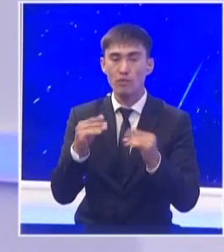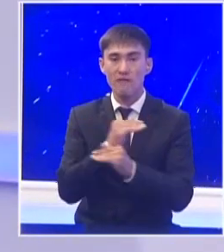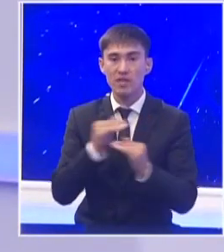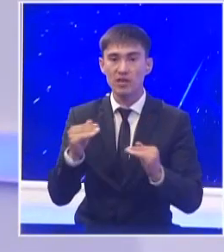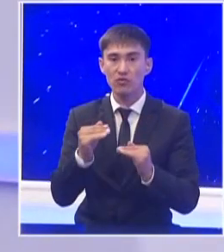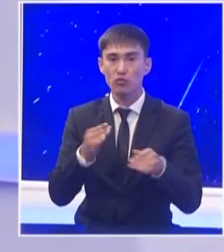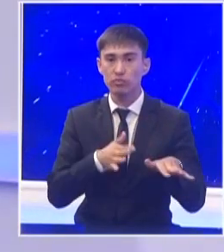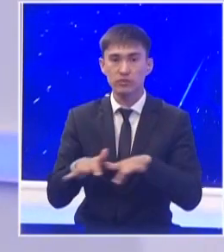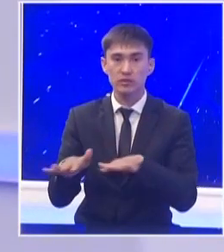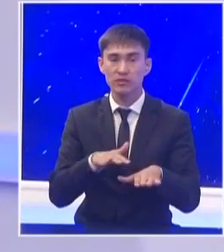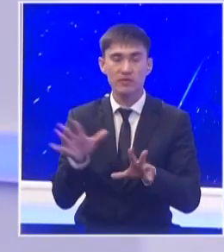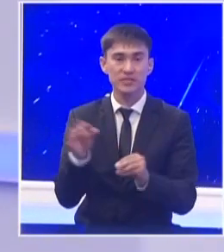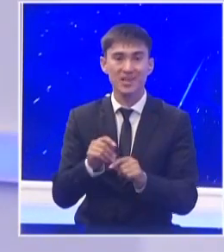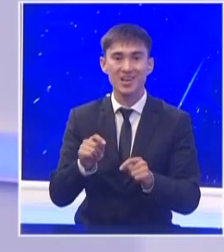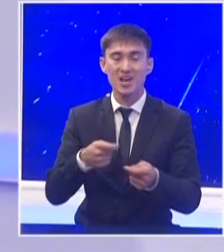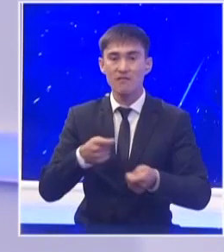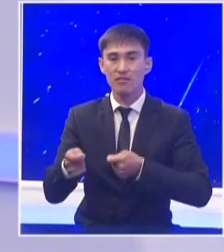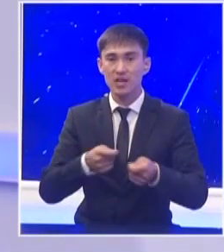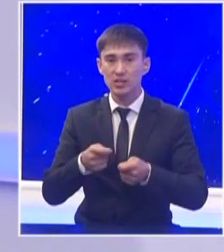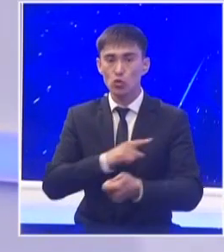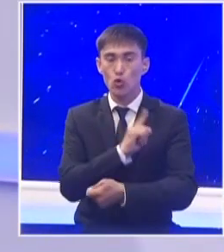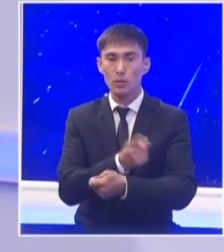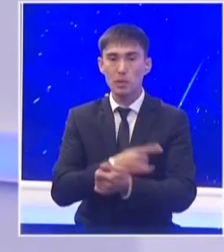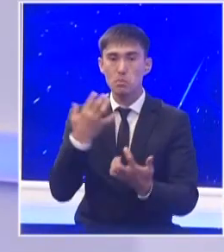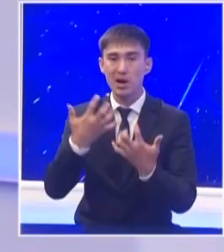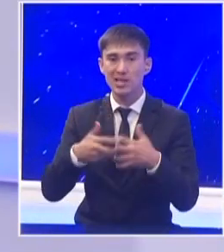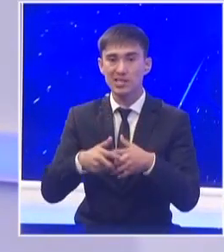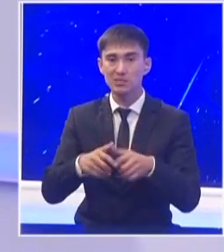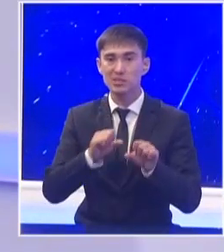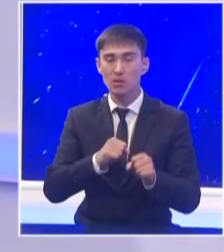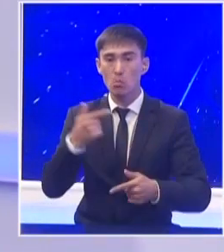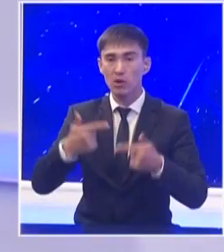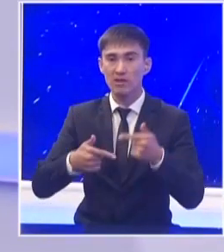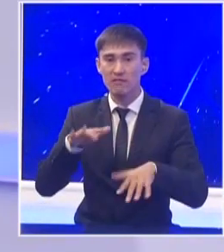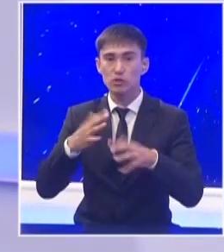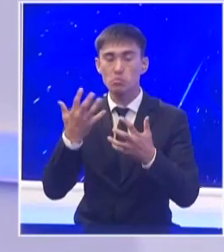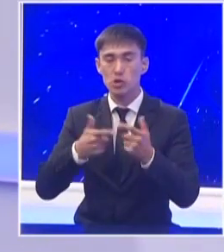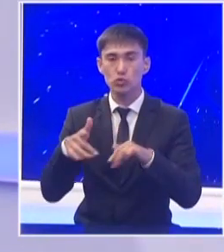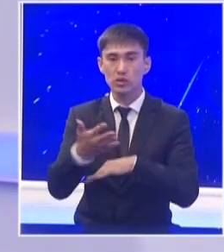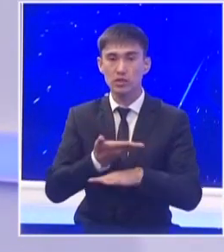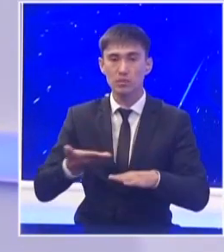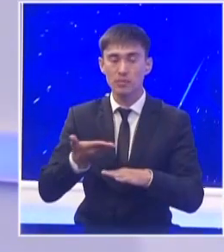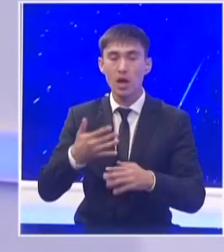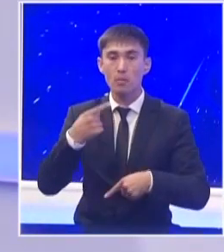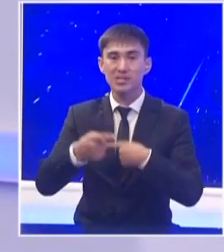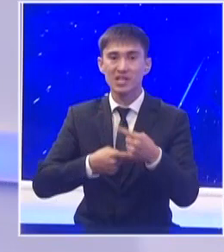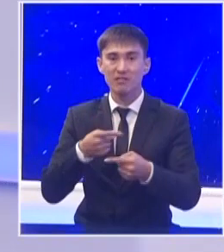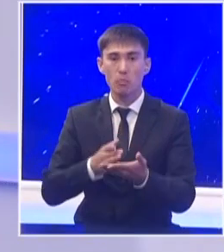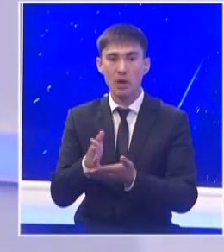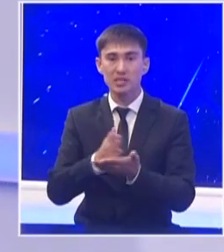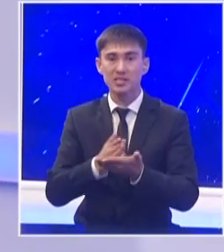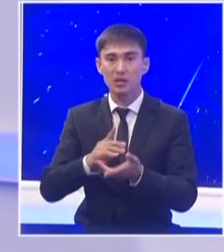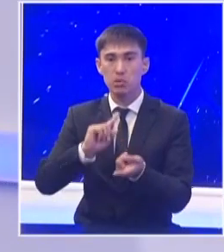эффективную модель функционирования всех институтов власти, укрепим механизм издержек и противовесов между ними. Последовательные